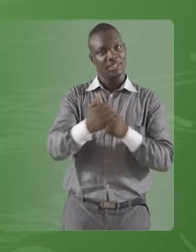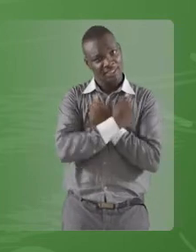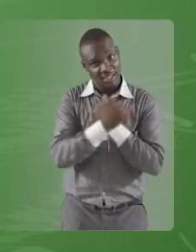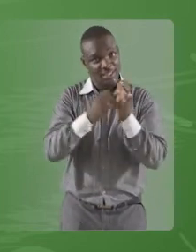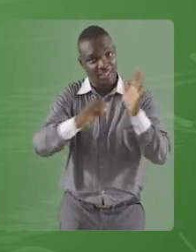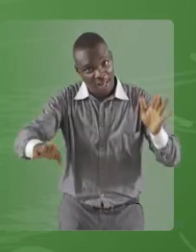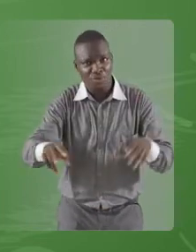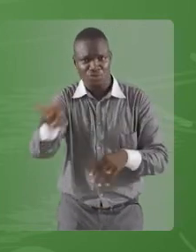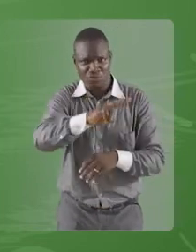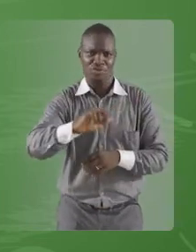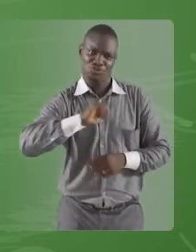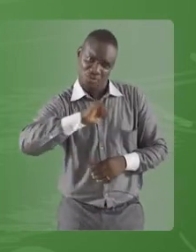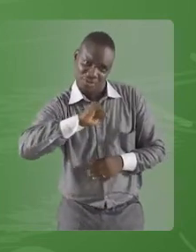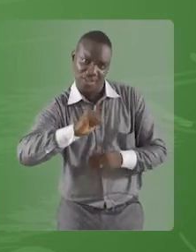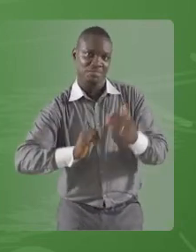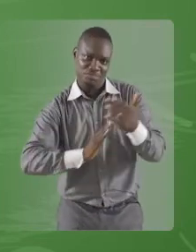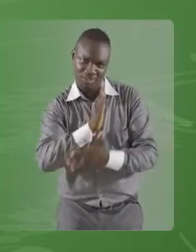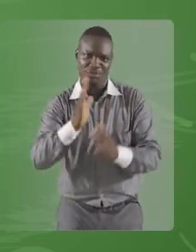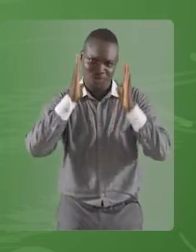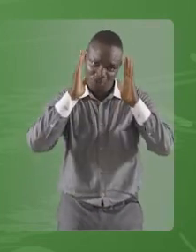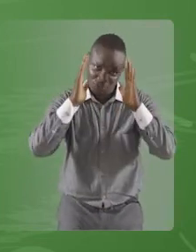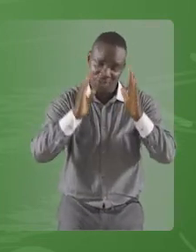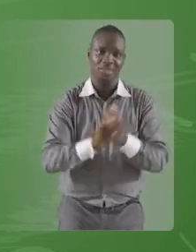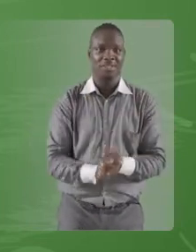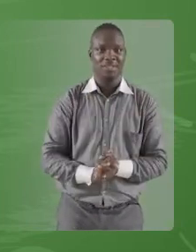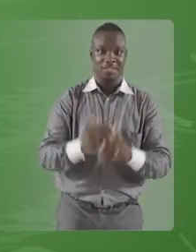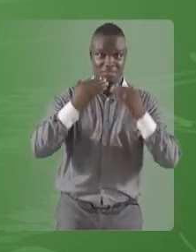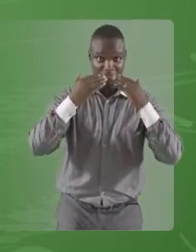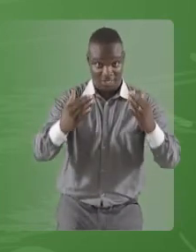élèves, vous avez été formidables, vous avez bien suivi. Alors nous vous